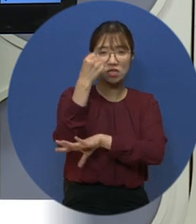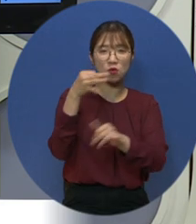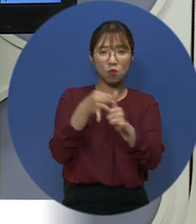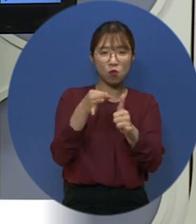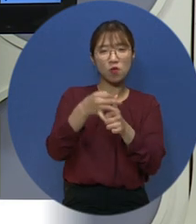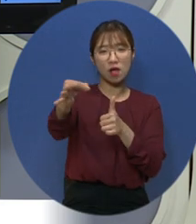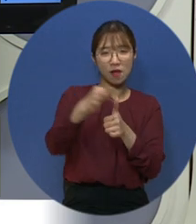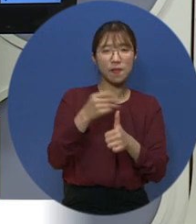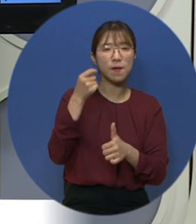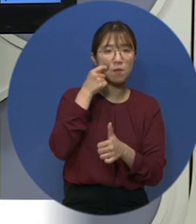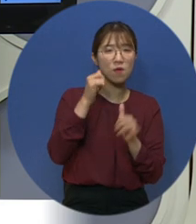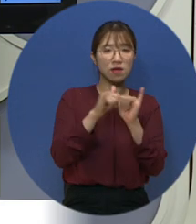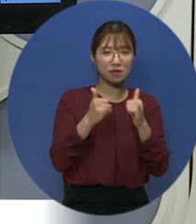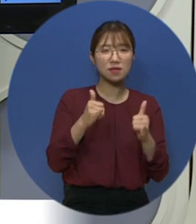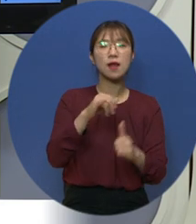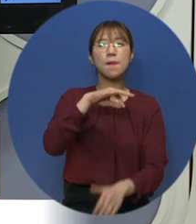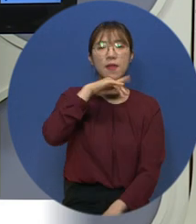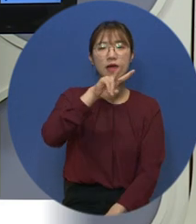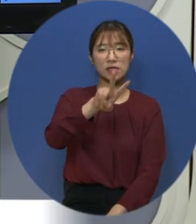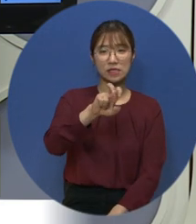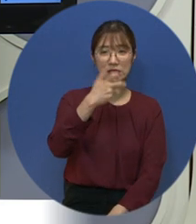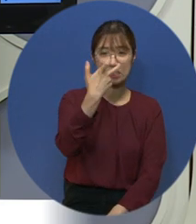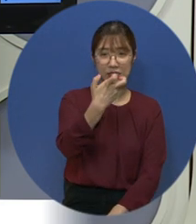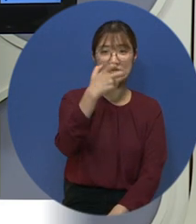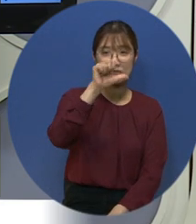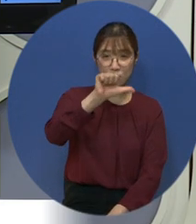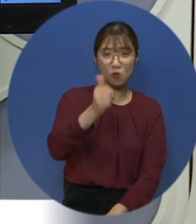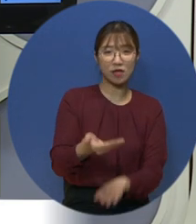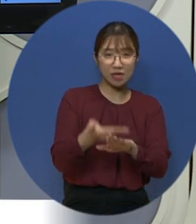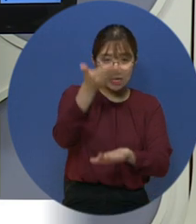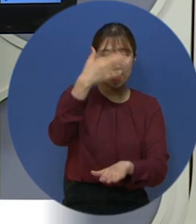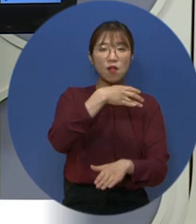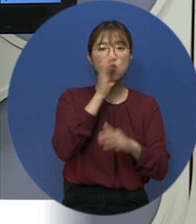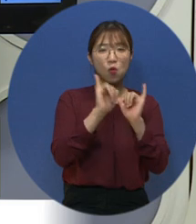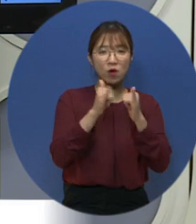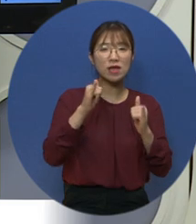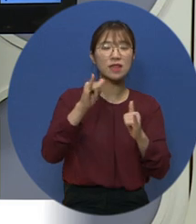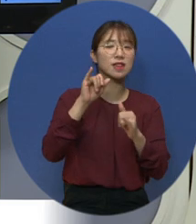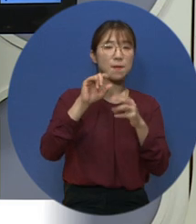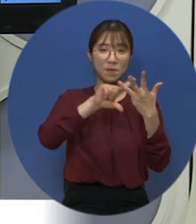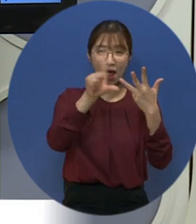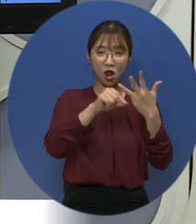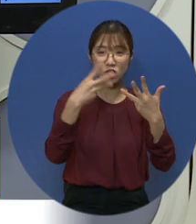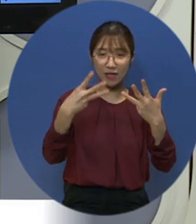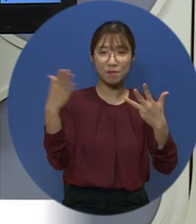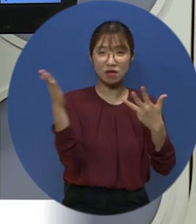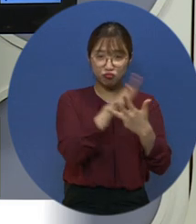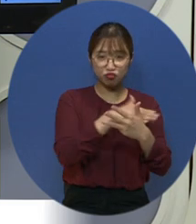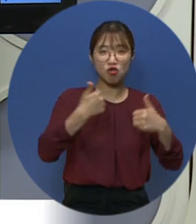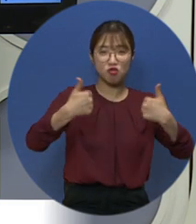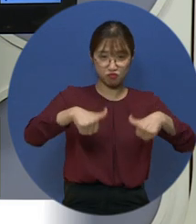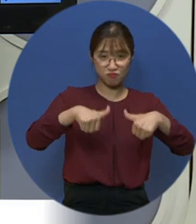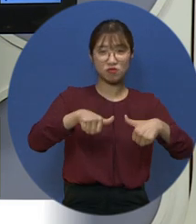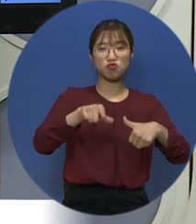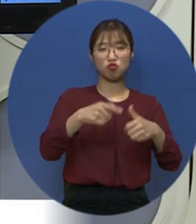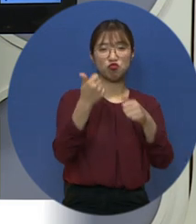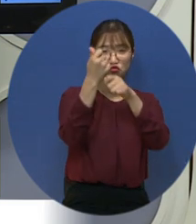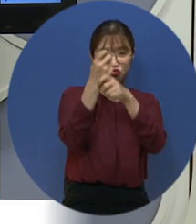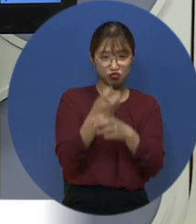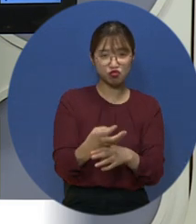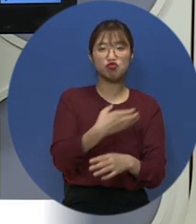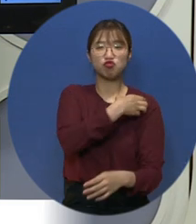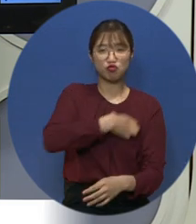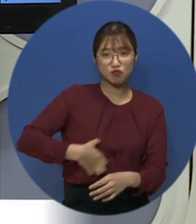받지 못했던 만 75세 이상 노인 은 다음달 3일부터 주민등록상 주소지 관할 동 주민센터에서